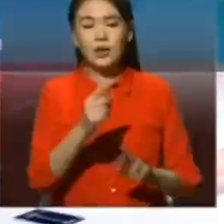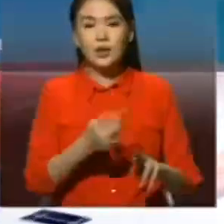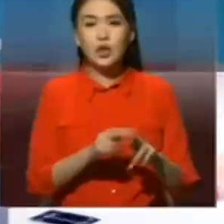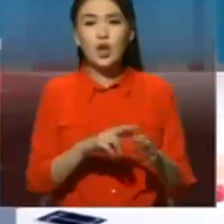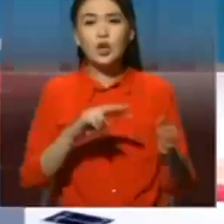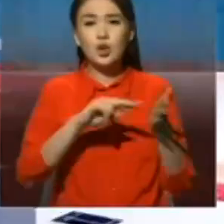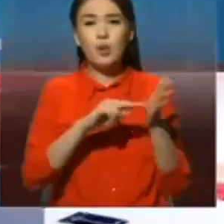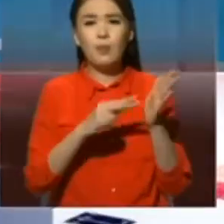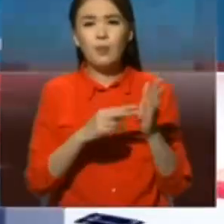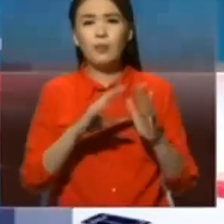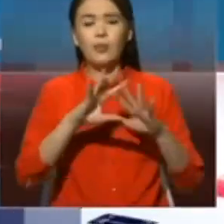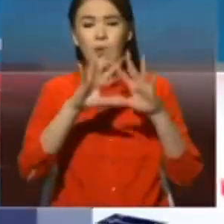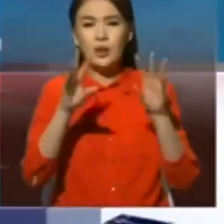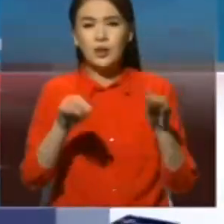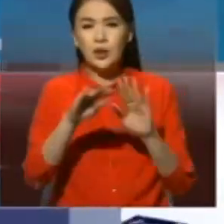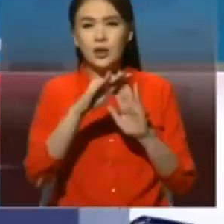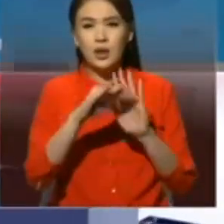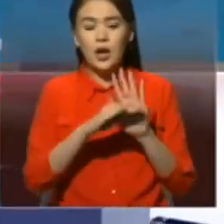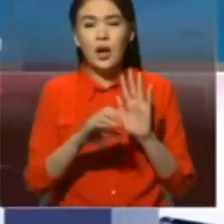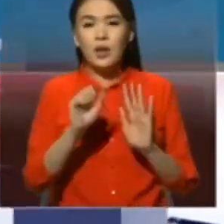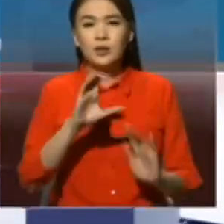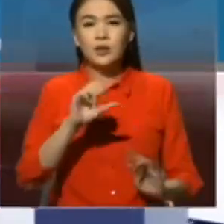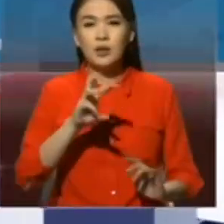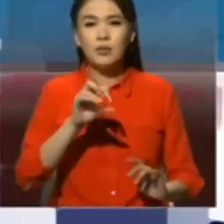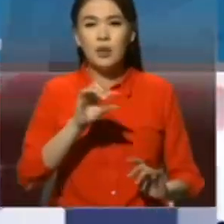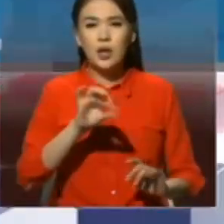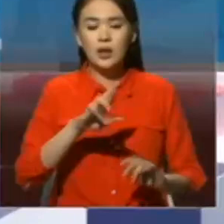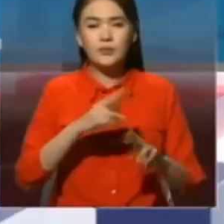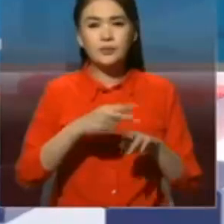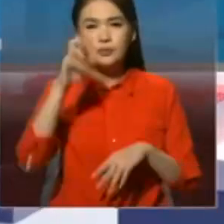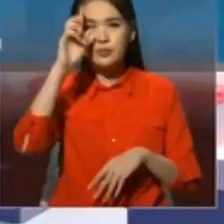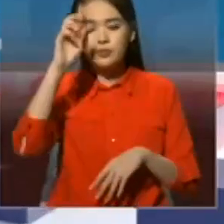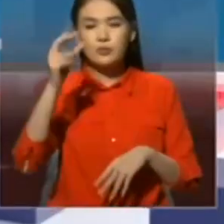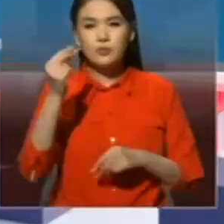барлығын жұрт ойлайтын шығар, осы ассамблея мемлекеттен қыруар қаражат.